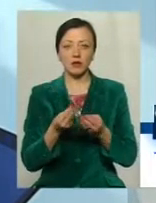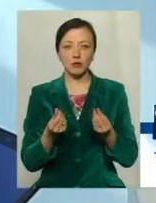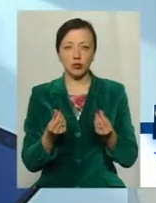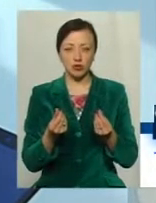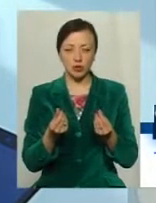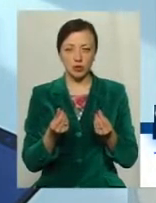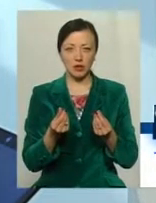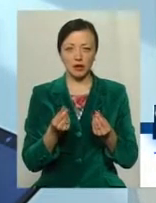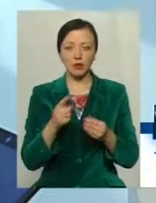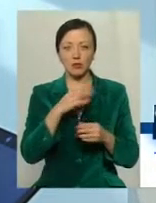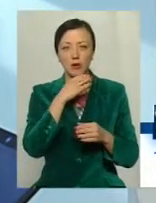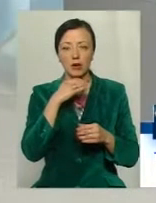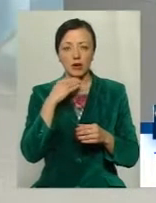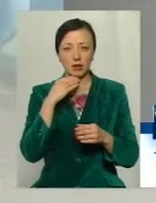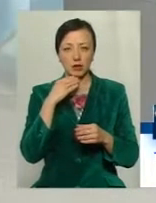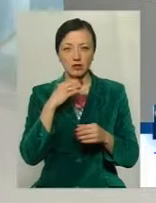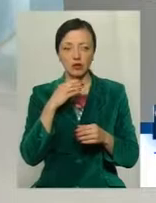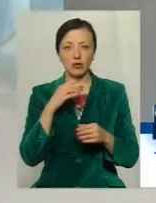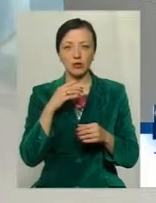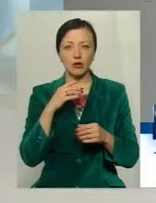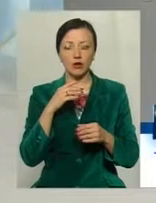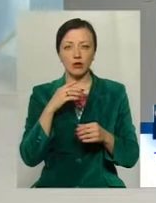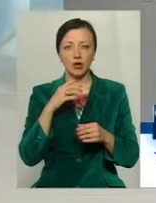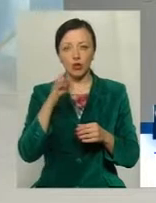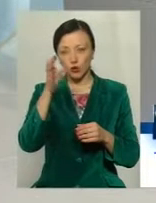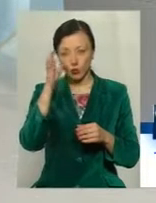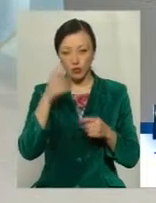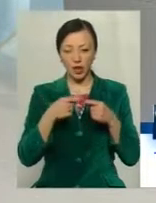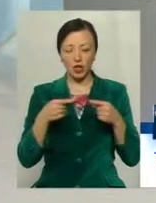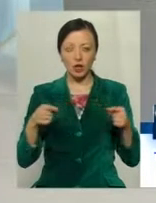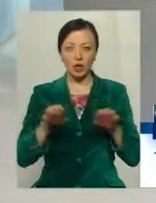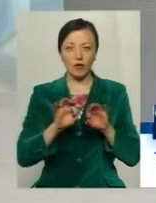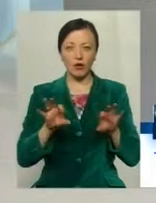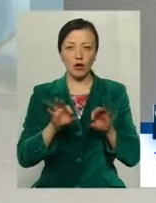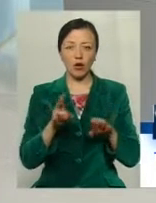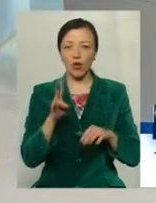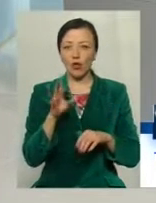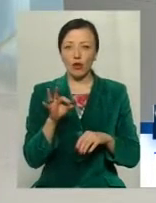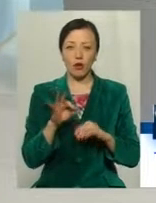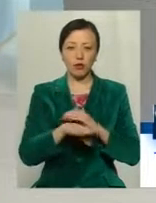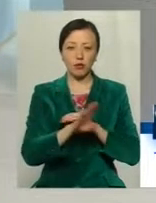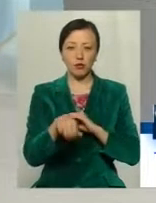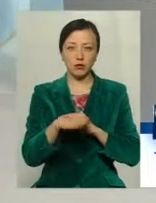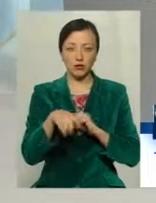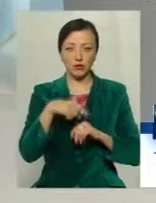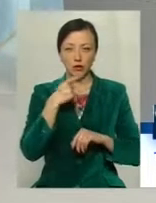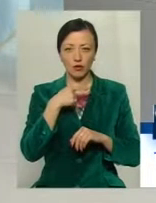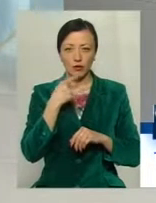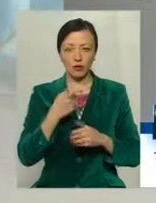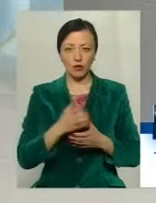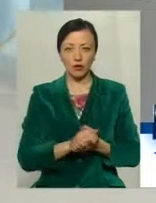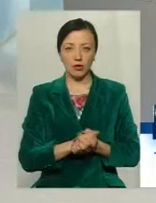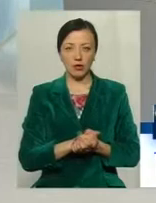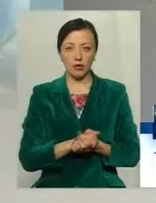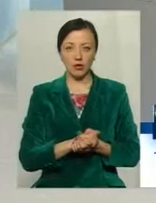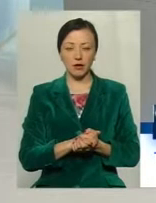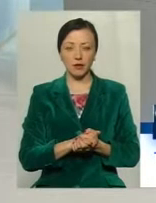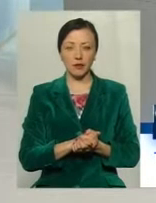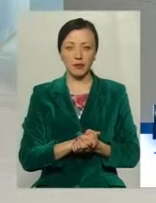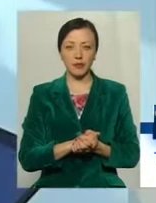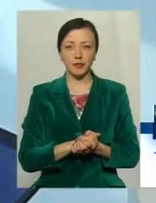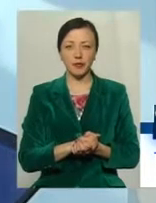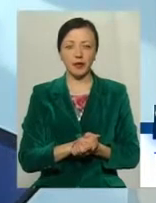вивести їх в тіні, почнемо з цього. Да? І ще головне, що це означає